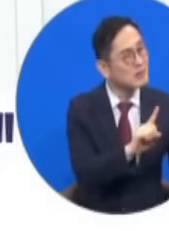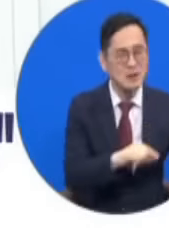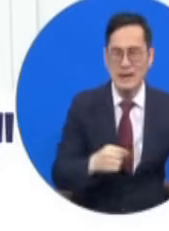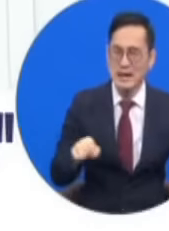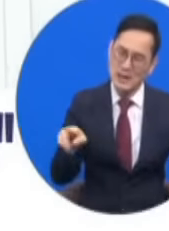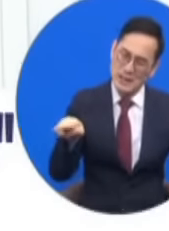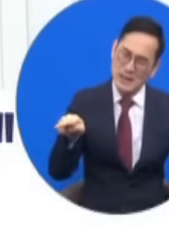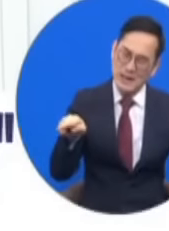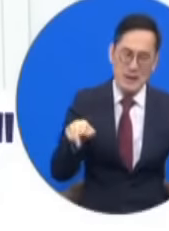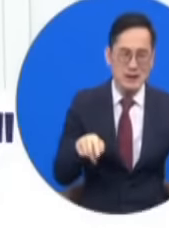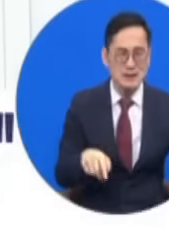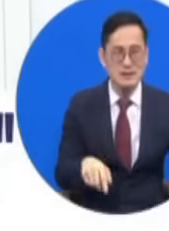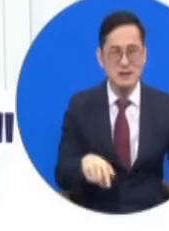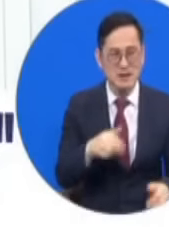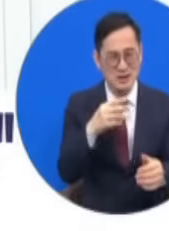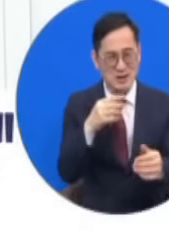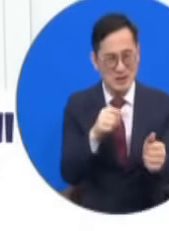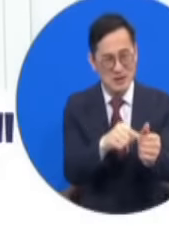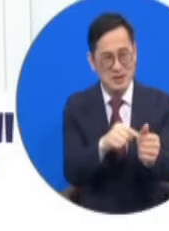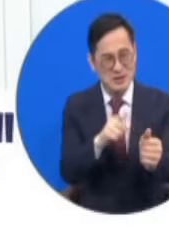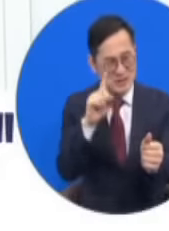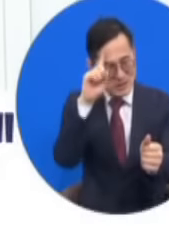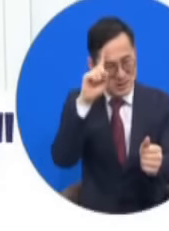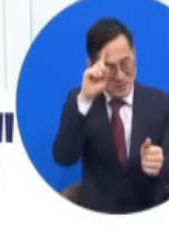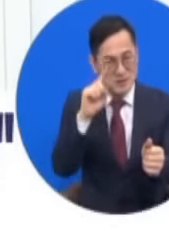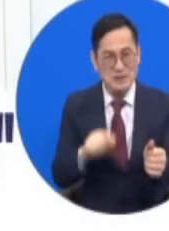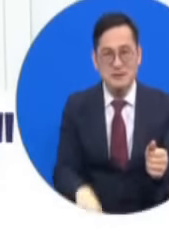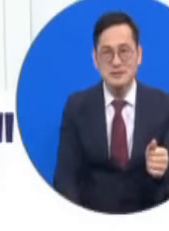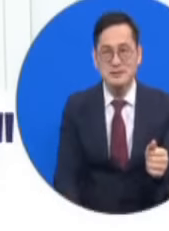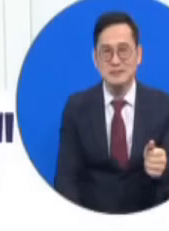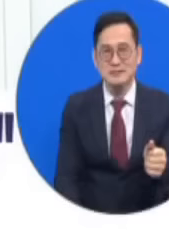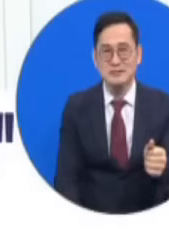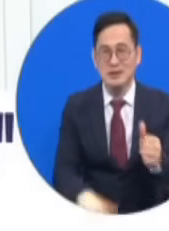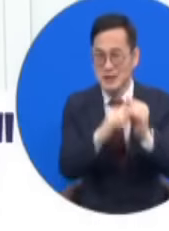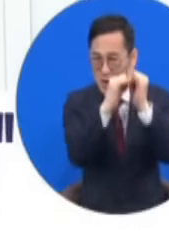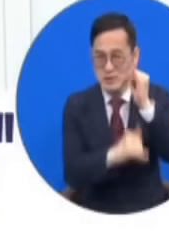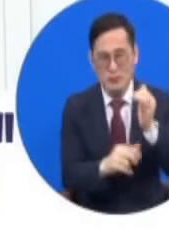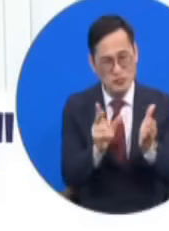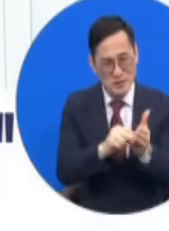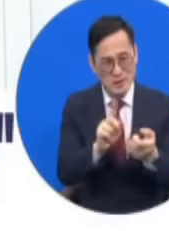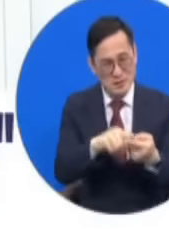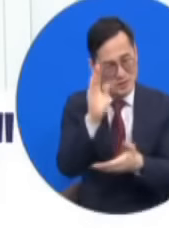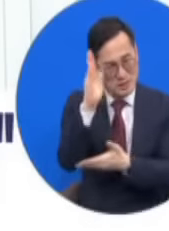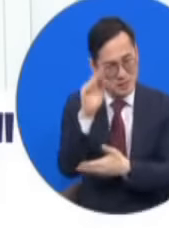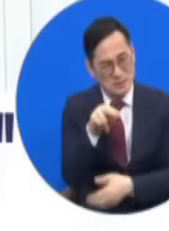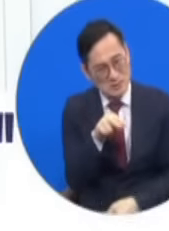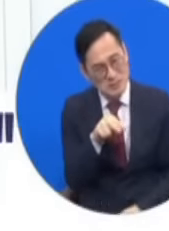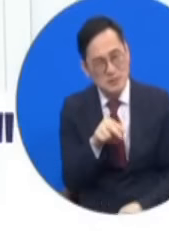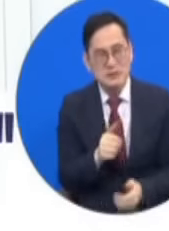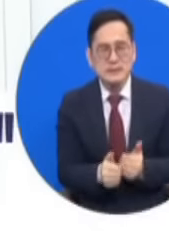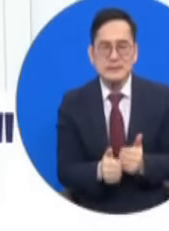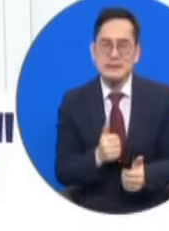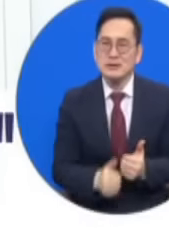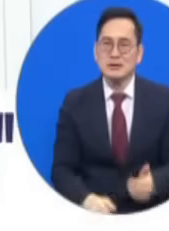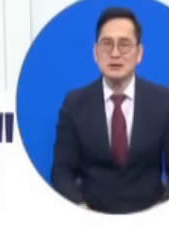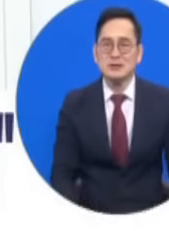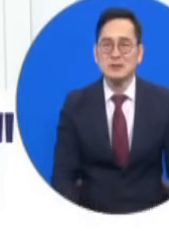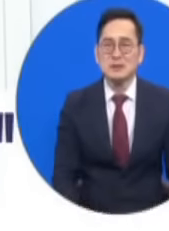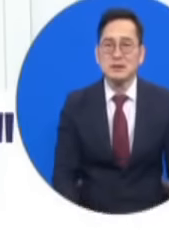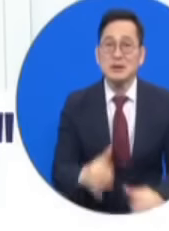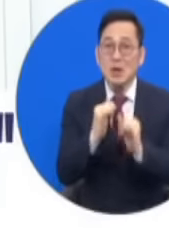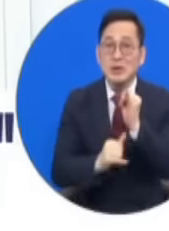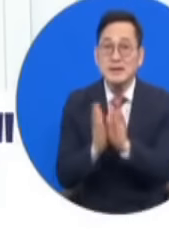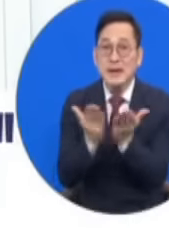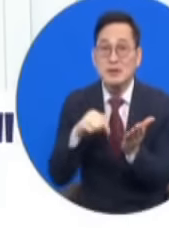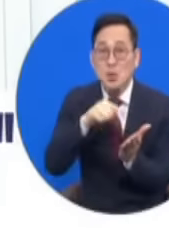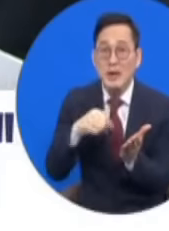아니 그러니까 뭐 역사학자라고 하니까 뭐 하는데 저랑 근거들을 뭐 저희가 교과서에서 본 적이